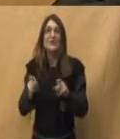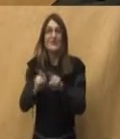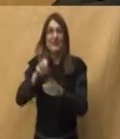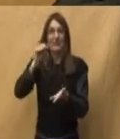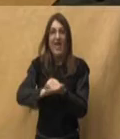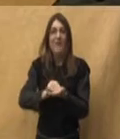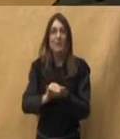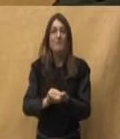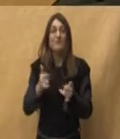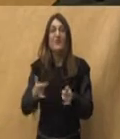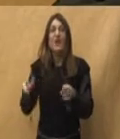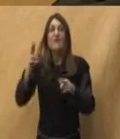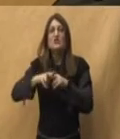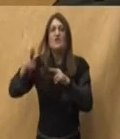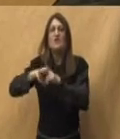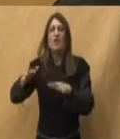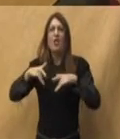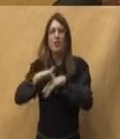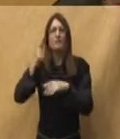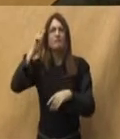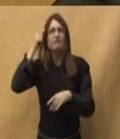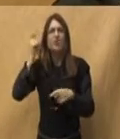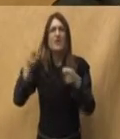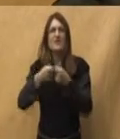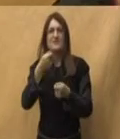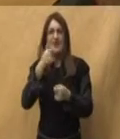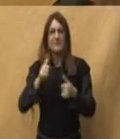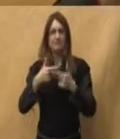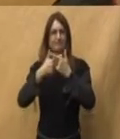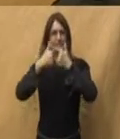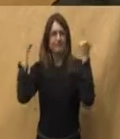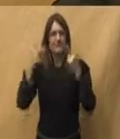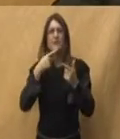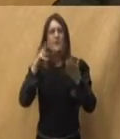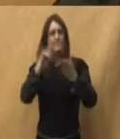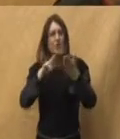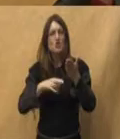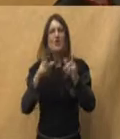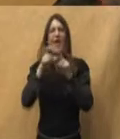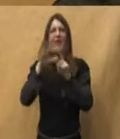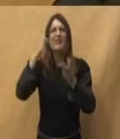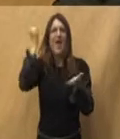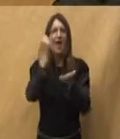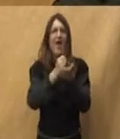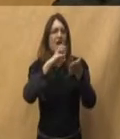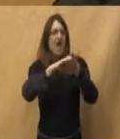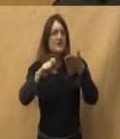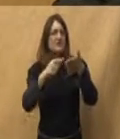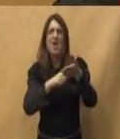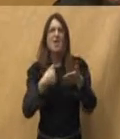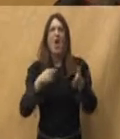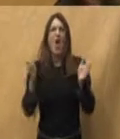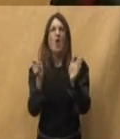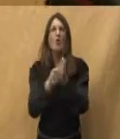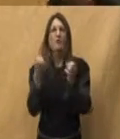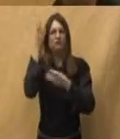ljudi sve više razmišljaju o hrani i prehrani. Postali smo jako svjesni, čitamo deklaracije, ne kupujemo bilo što.